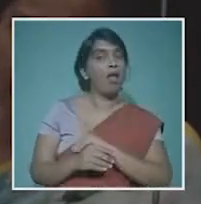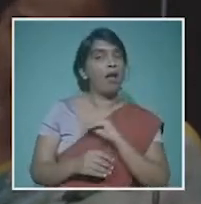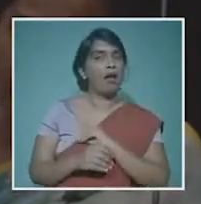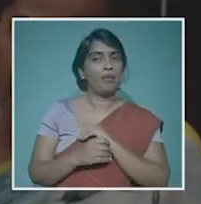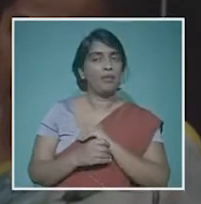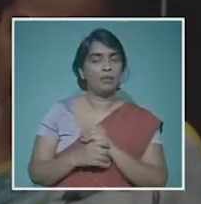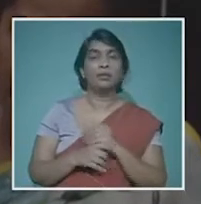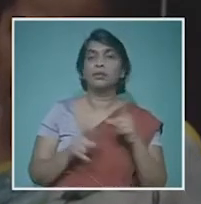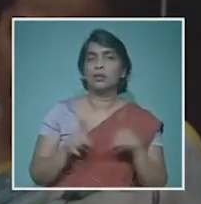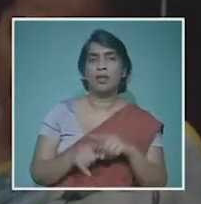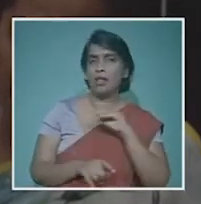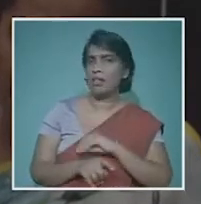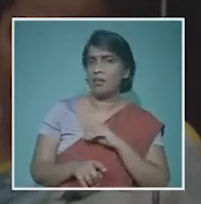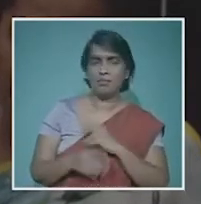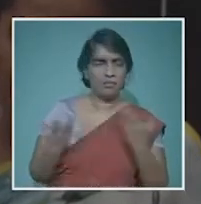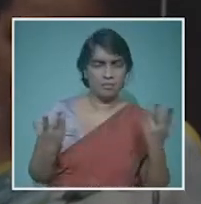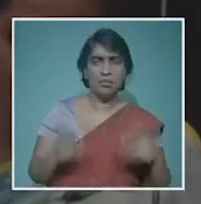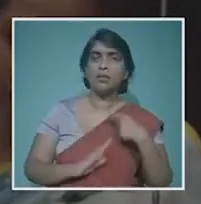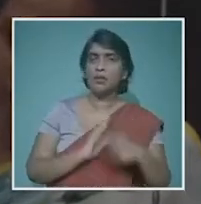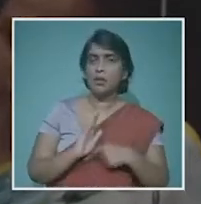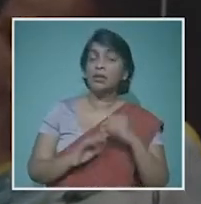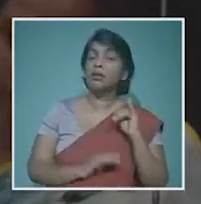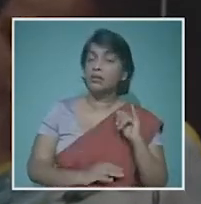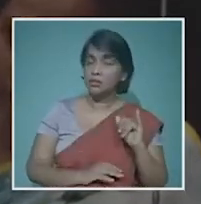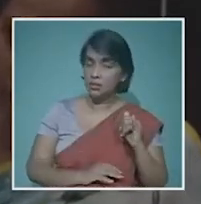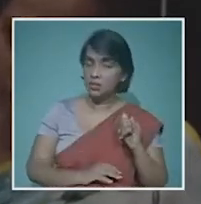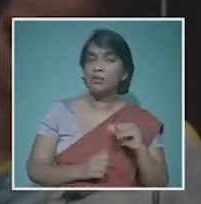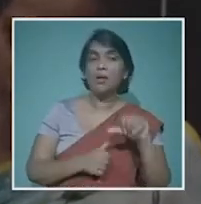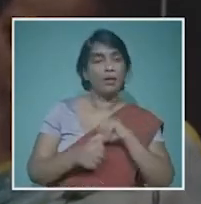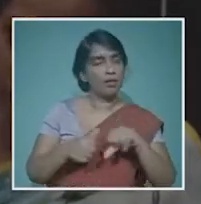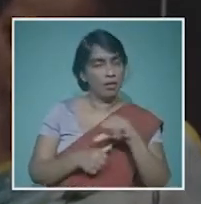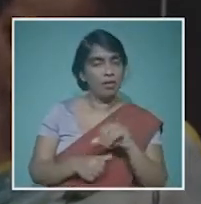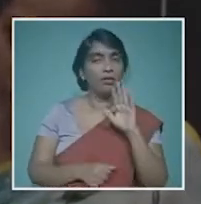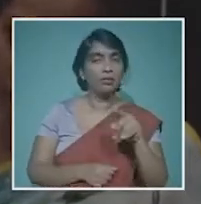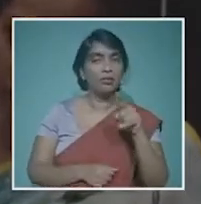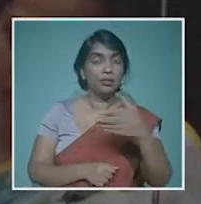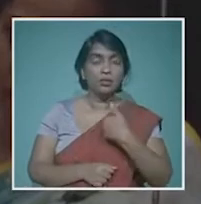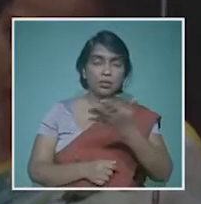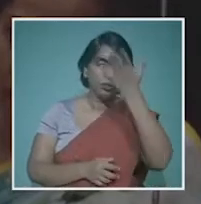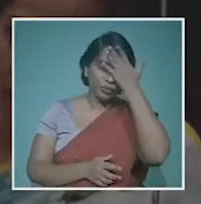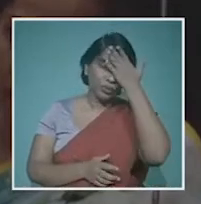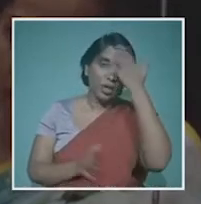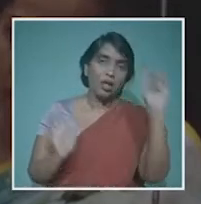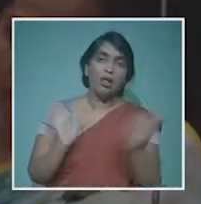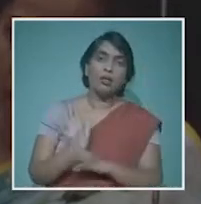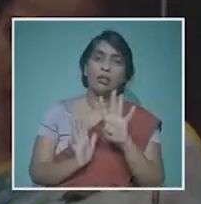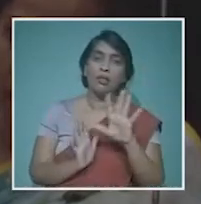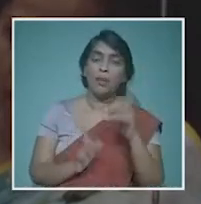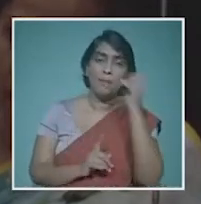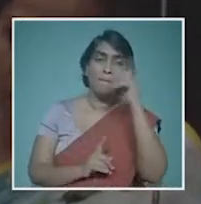කියලා. එහෙම ලාභ වෙන්නේ නැහැ. මේ රටේ සමහර ආයතන තියෙන ඔබතුමාගේ ඔළුවේ අත ගහගනි 145යි